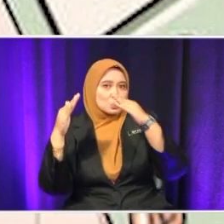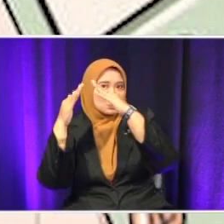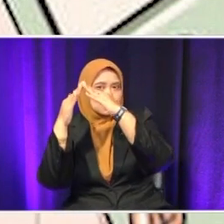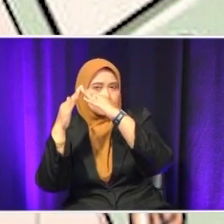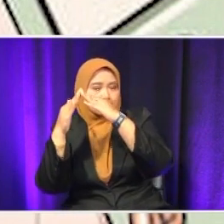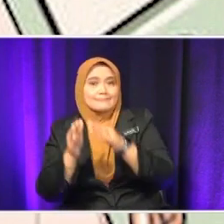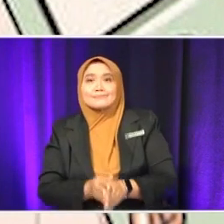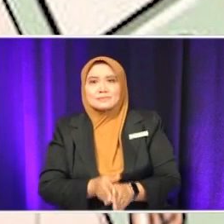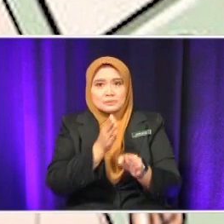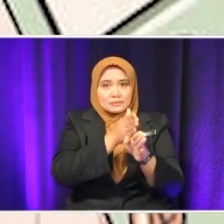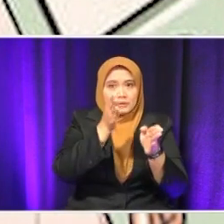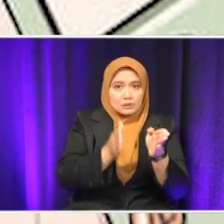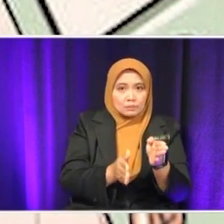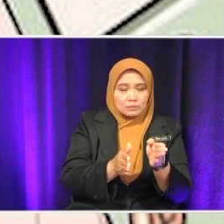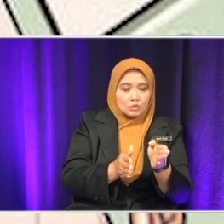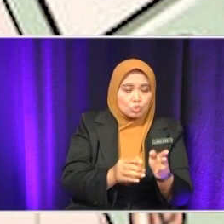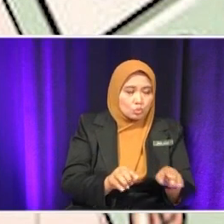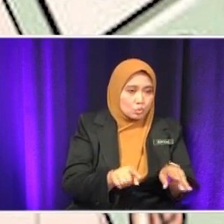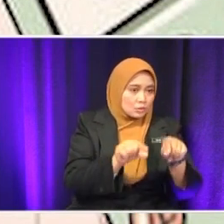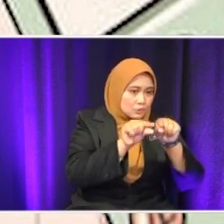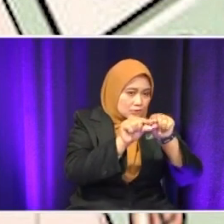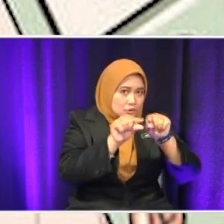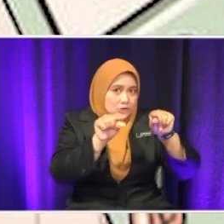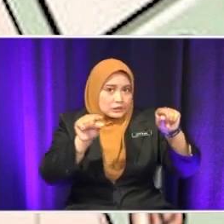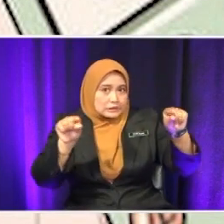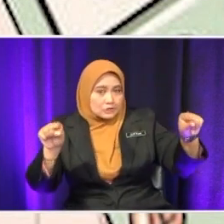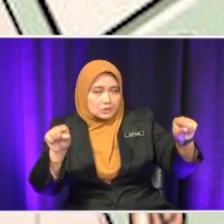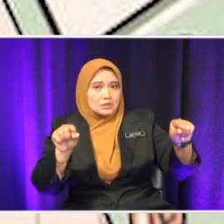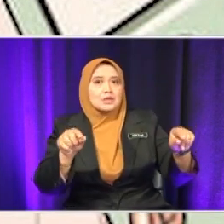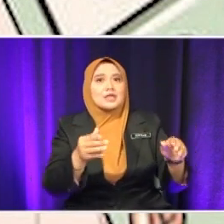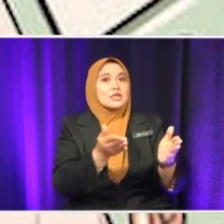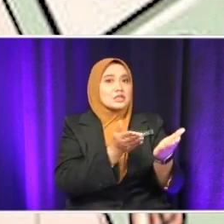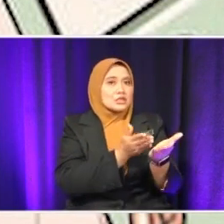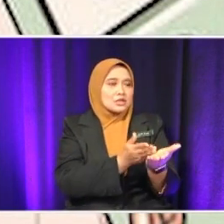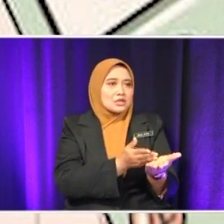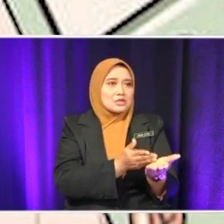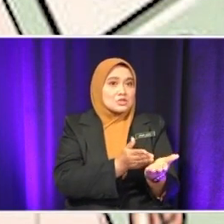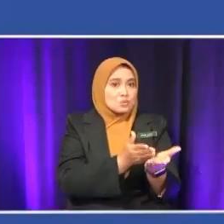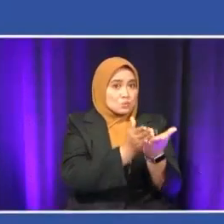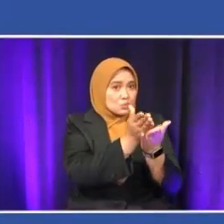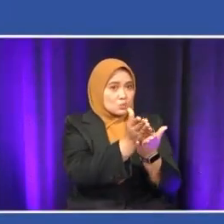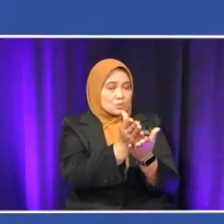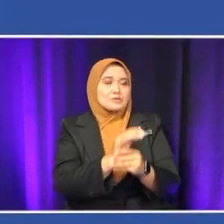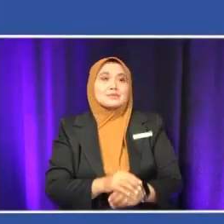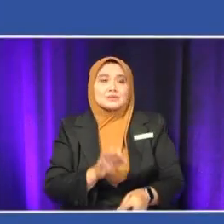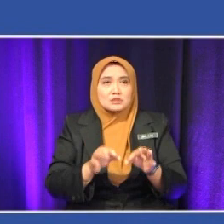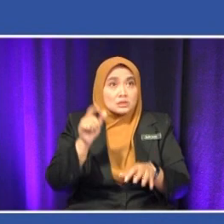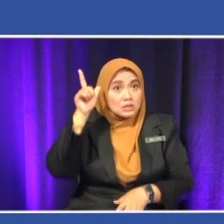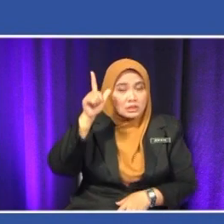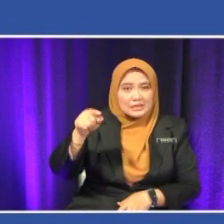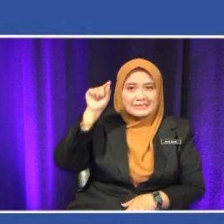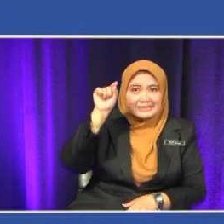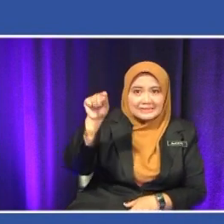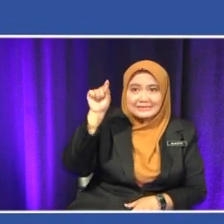Tepi pula yang garis lurus tu. Okey, betul. Yang titik-titik itu kita panggil sebagai bucu.